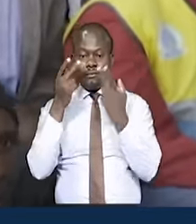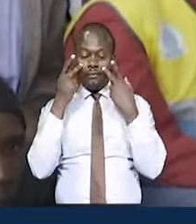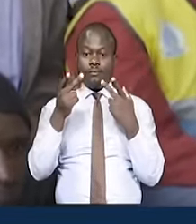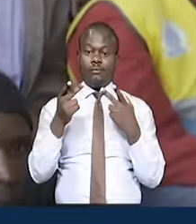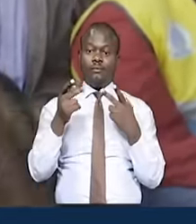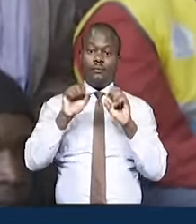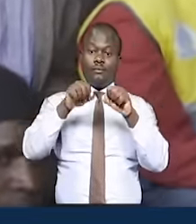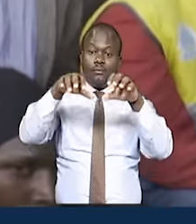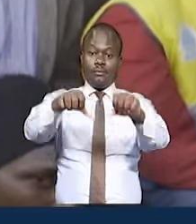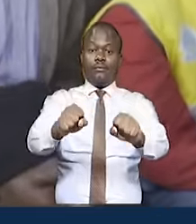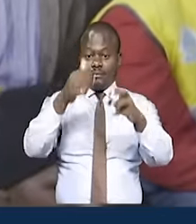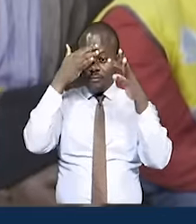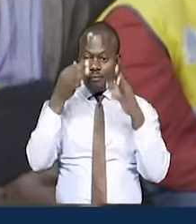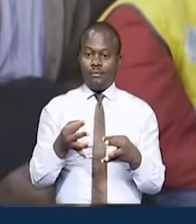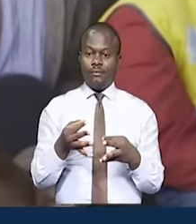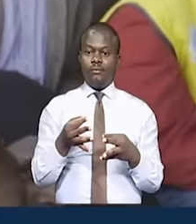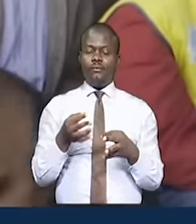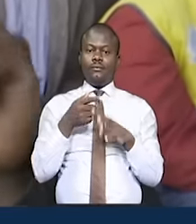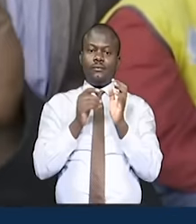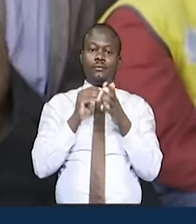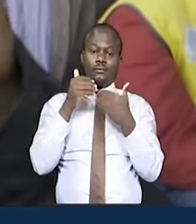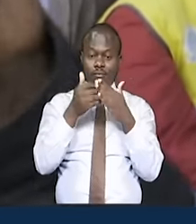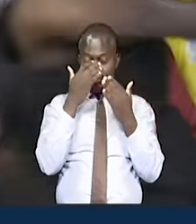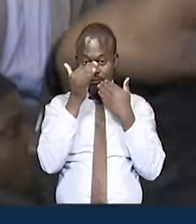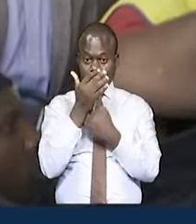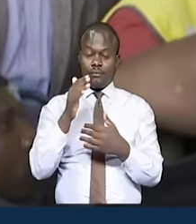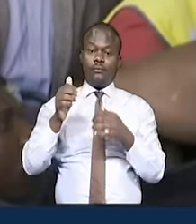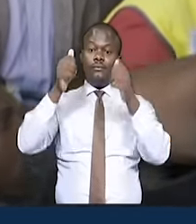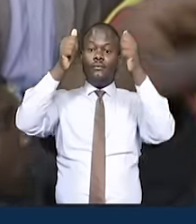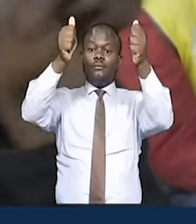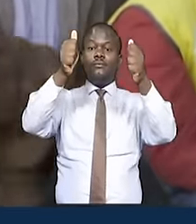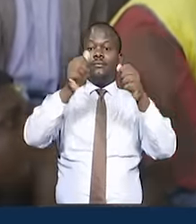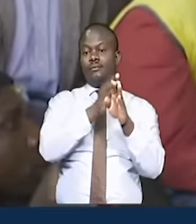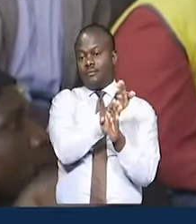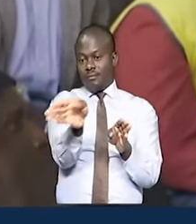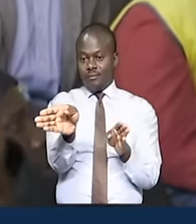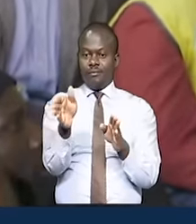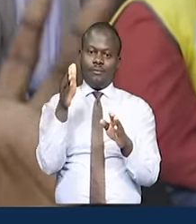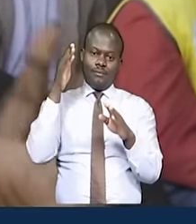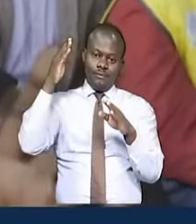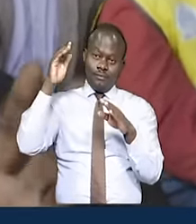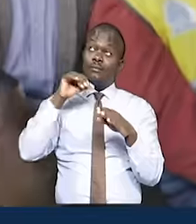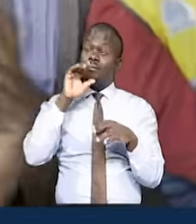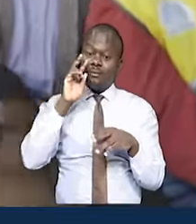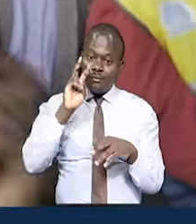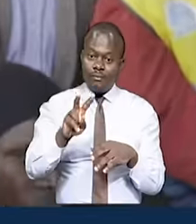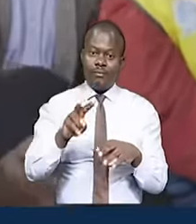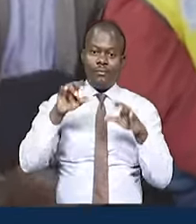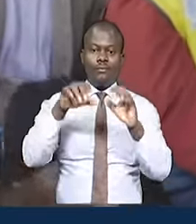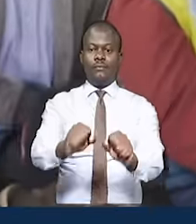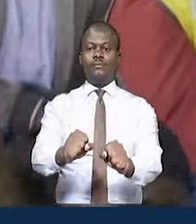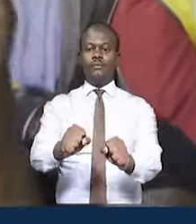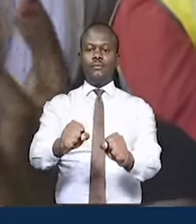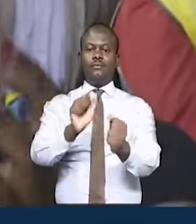yafatiwe umwanzuro twabyuka ugasanga hari abashyize icyapa cy'igonda gutya ako kanya utari wanakireba